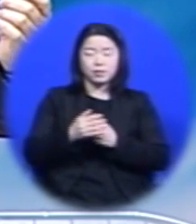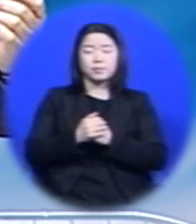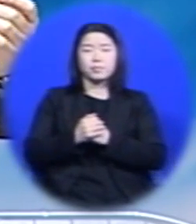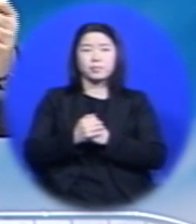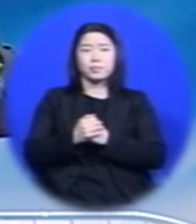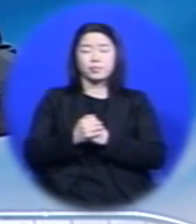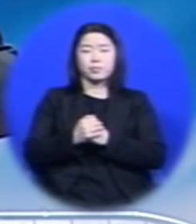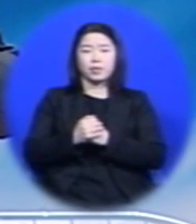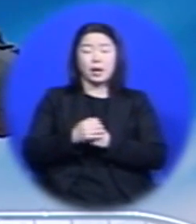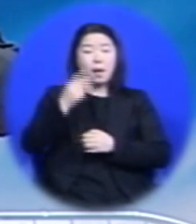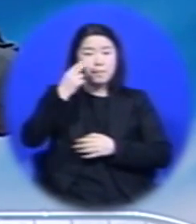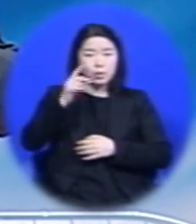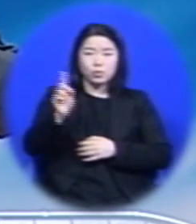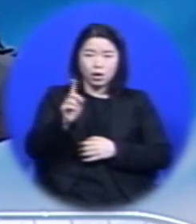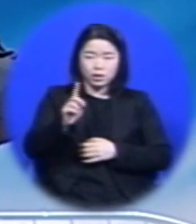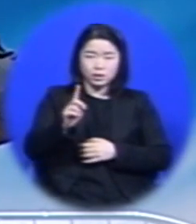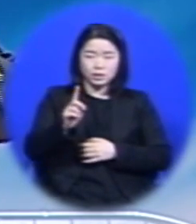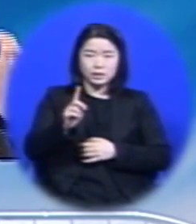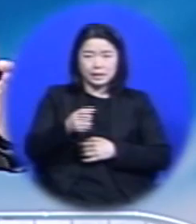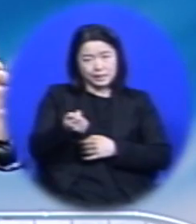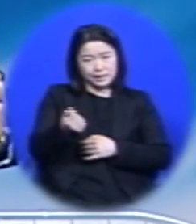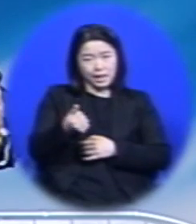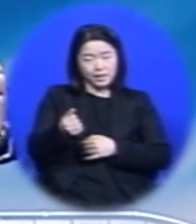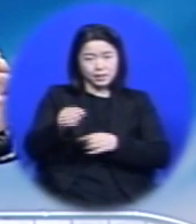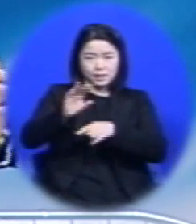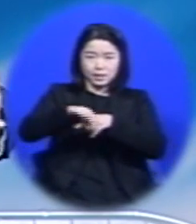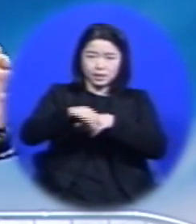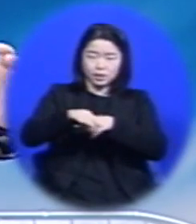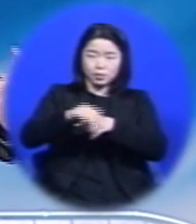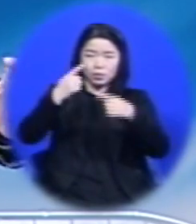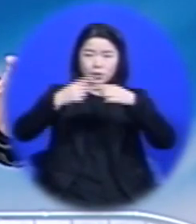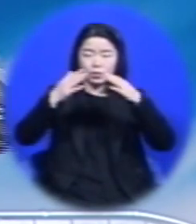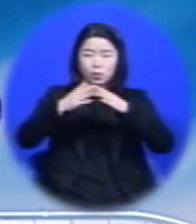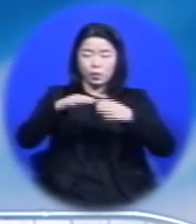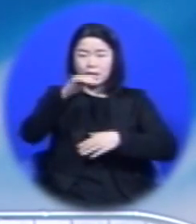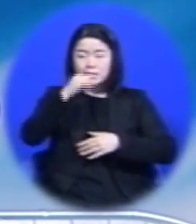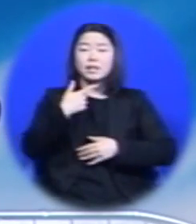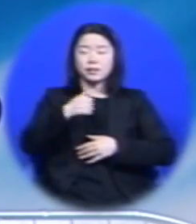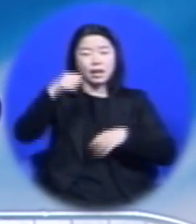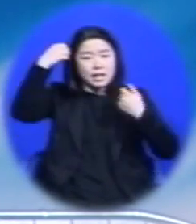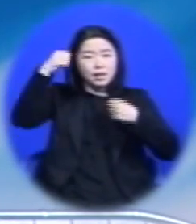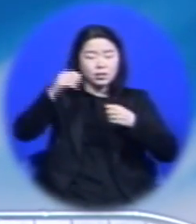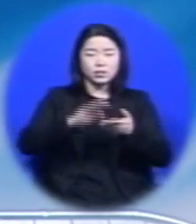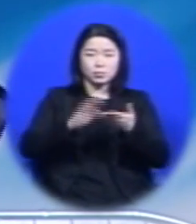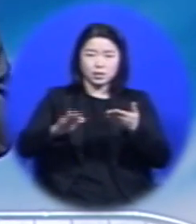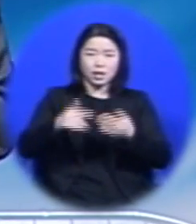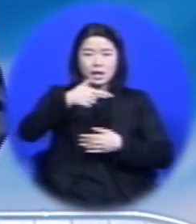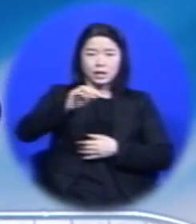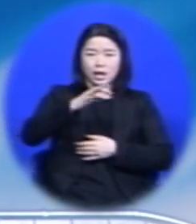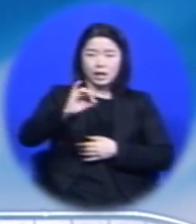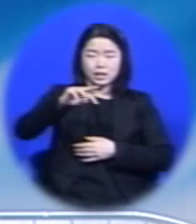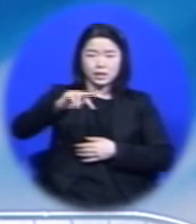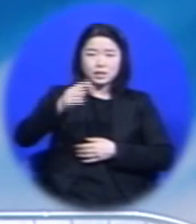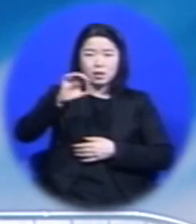1980년 미국의 어느 아주 작은 시골마을 교회에서 일어 있었던 연극입니다 스에